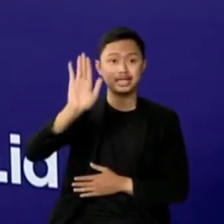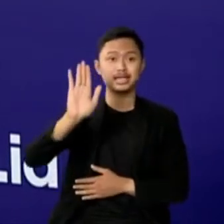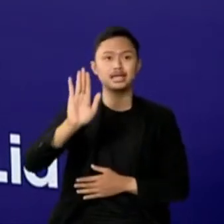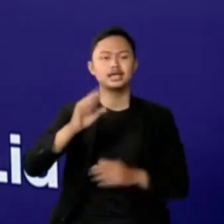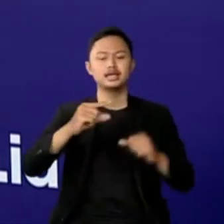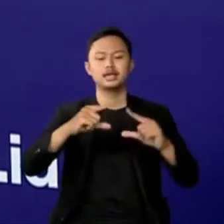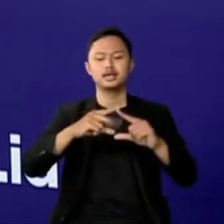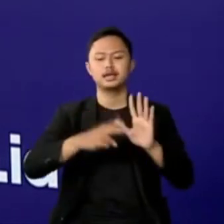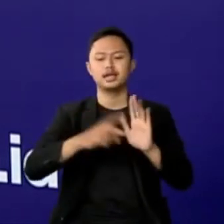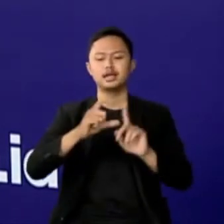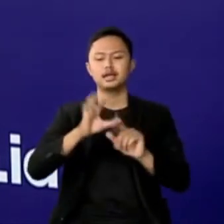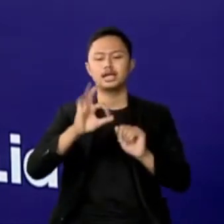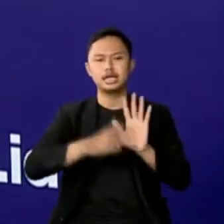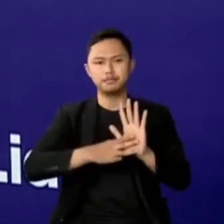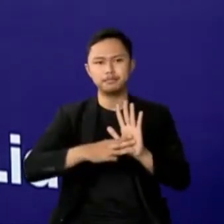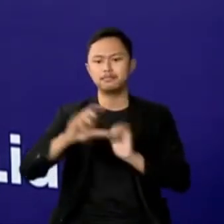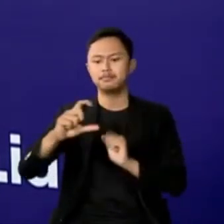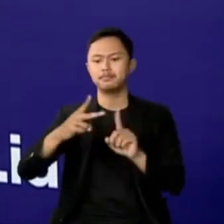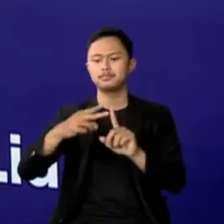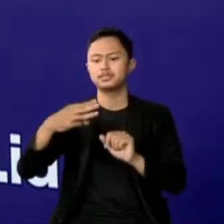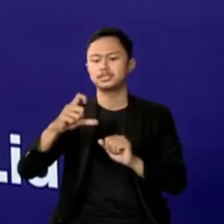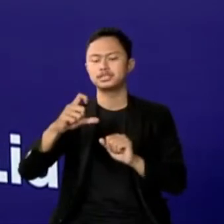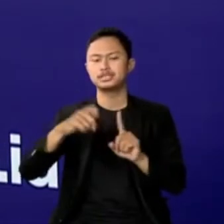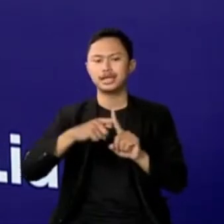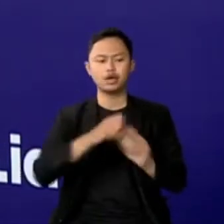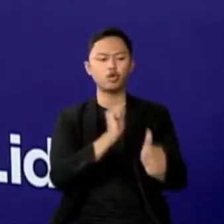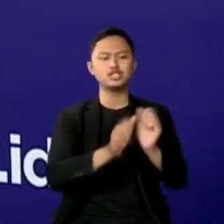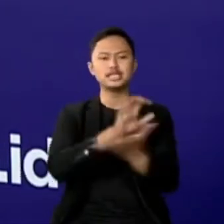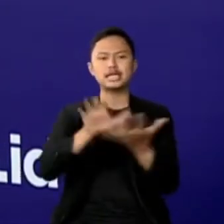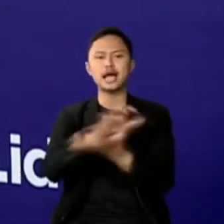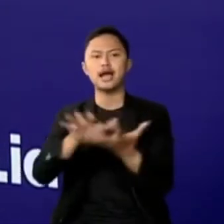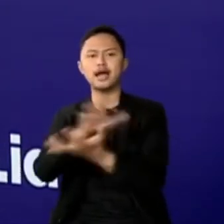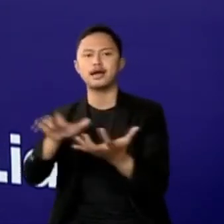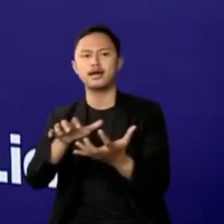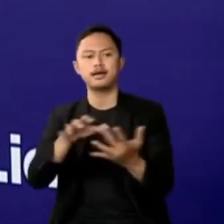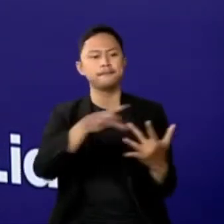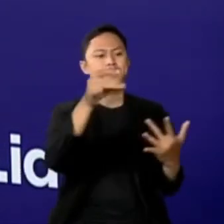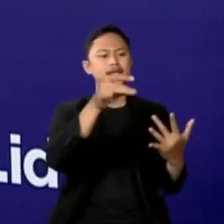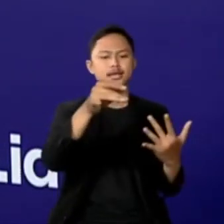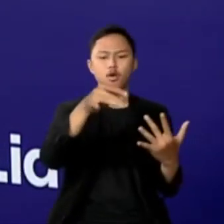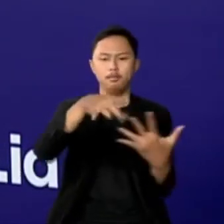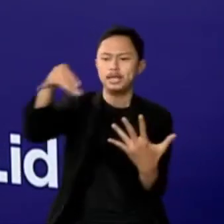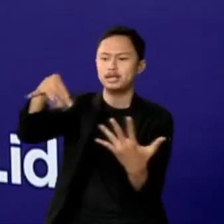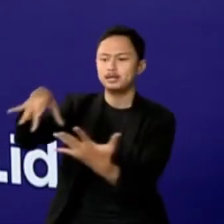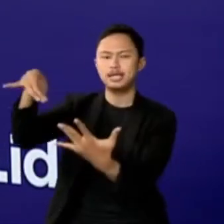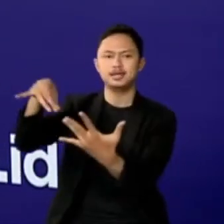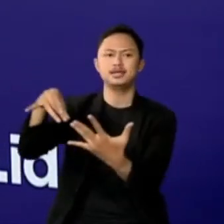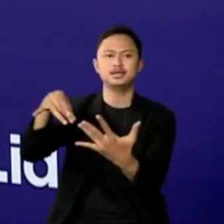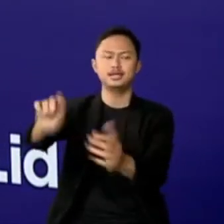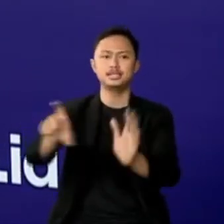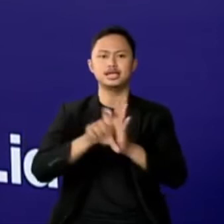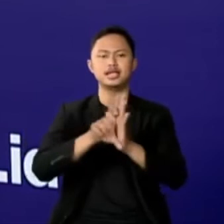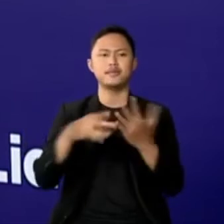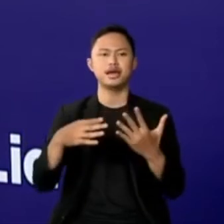random jacket Profesor masalah jadi polanya seperti itu karena jumlahnya memang banyak Jadi kami Hai kebijakan moda transportasi